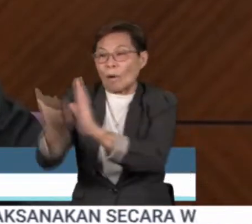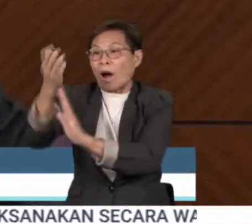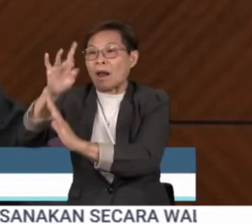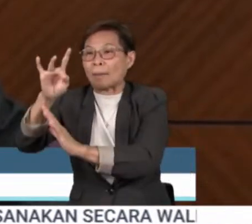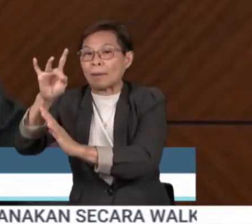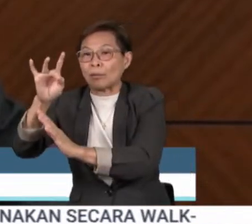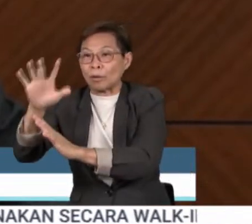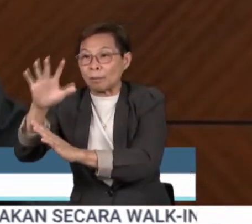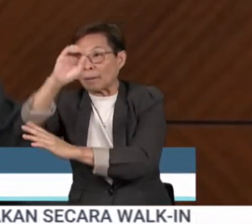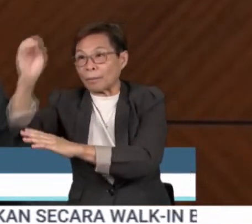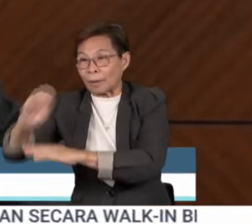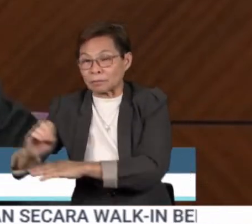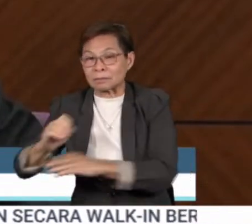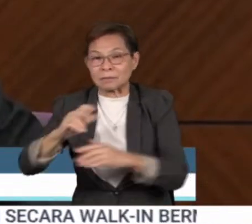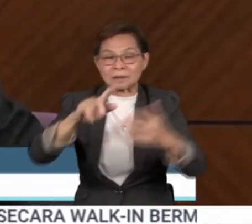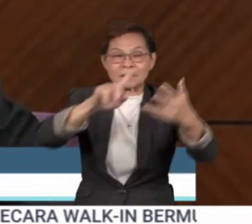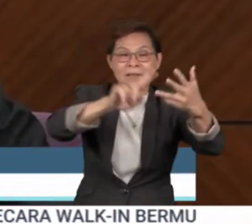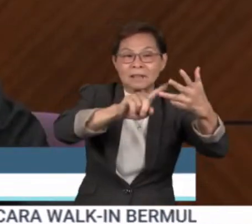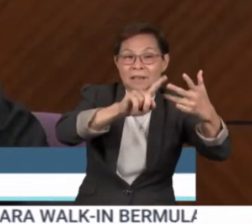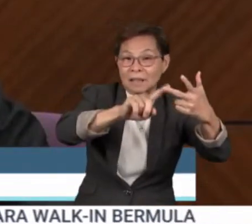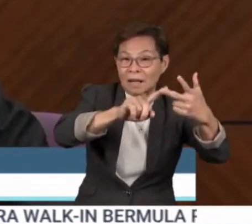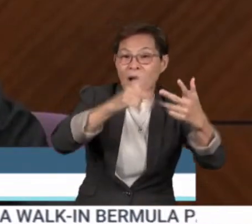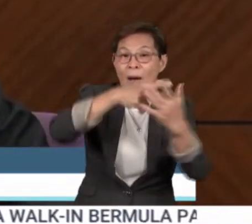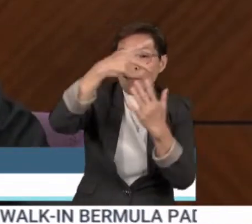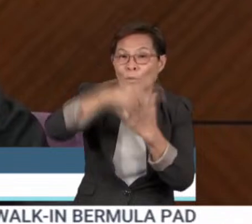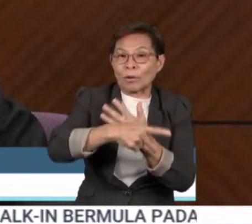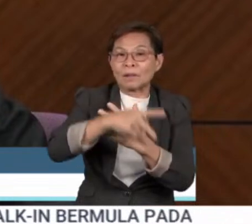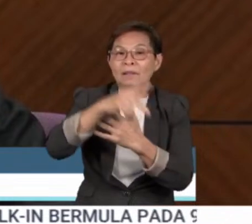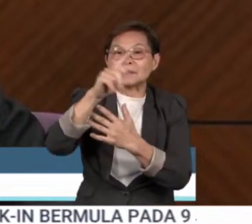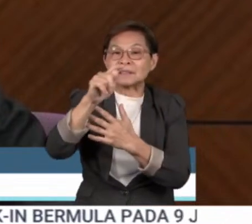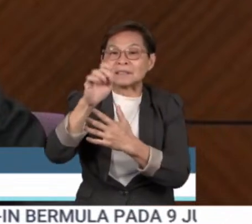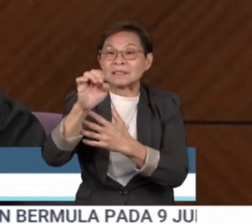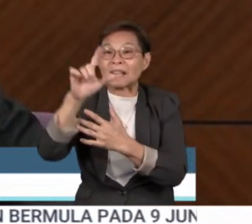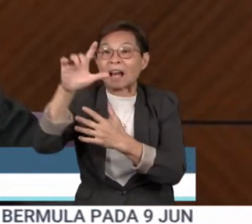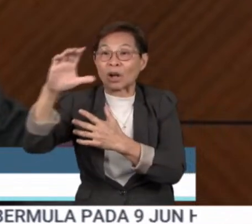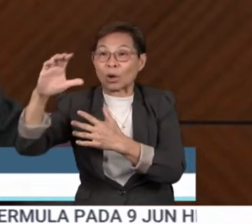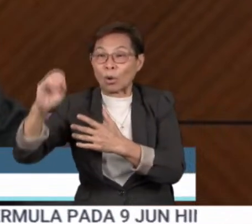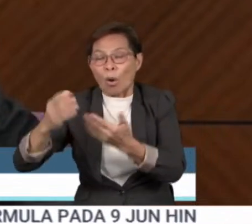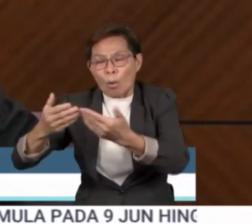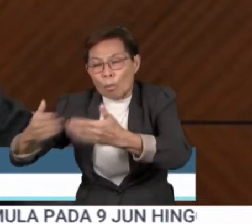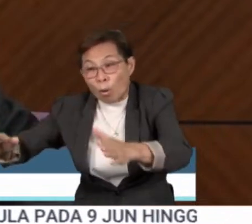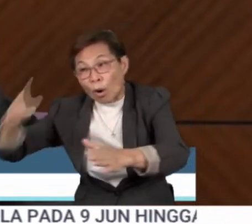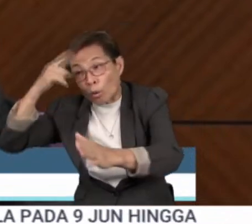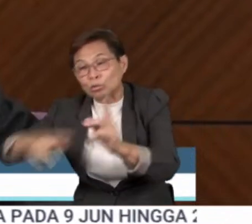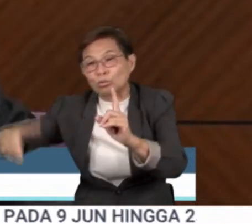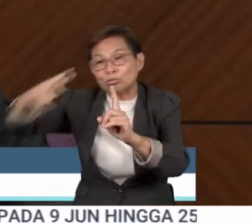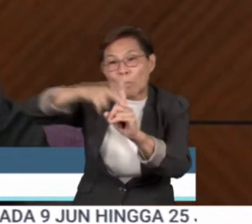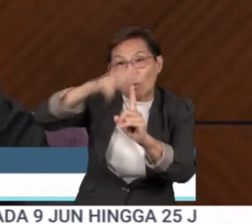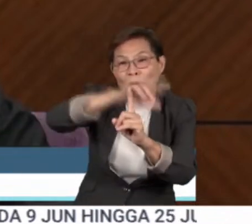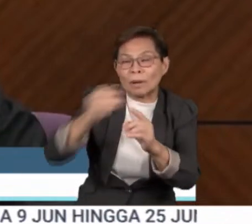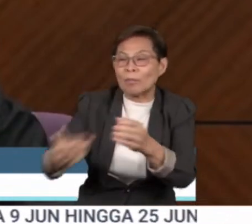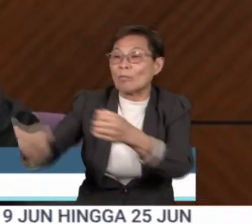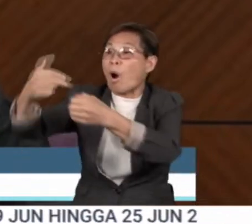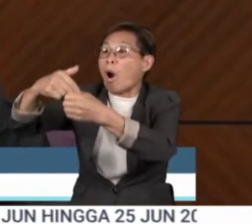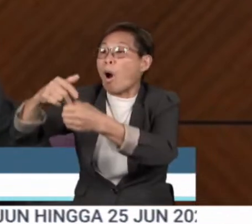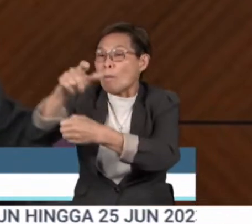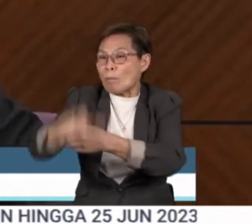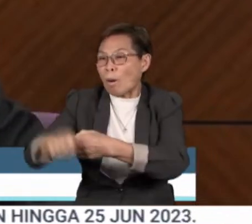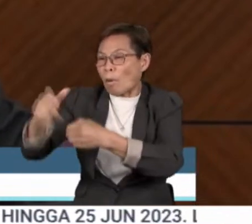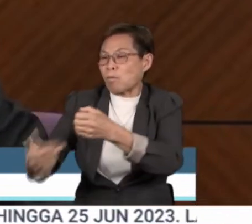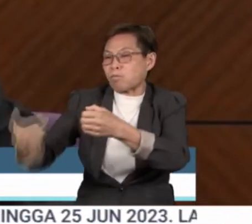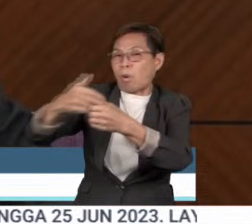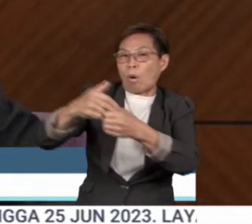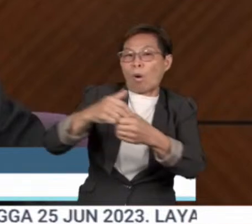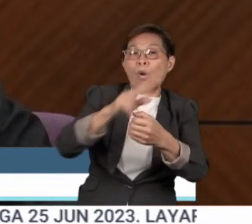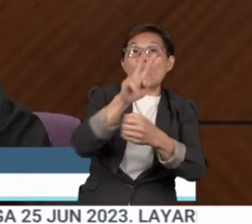85%. Ketiga, program SELCO dibuka untuk permohonan dan penyertaan pengguna voltan